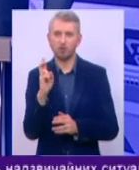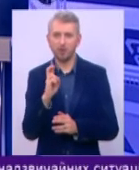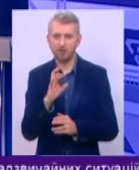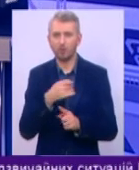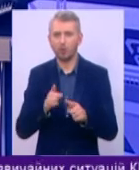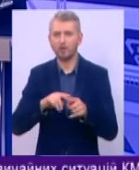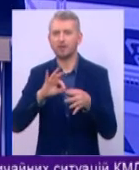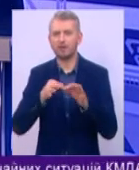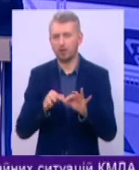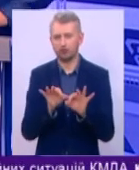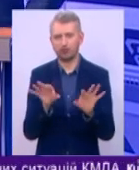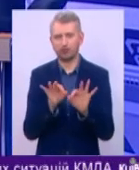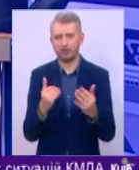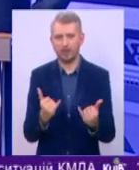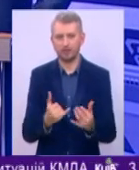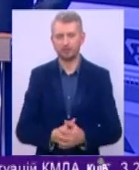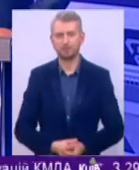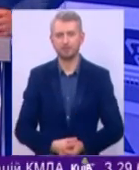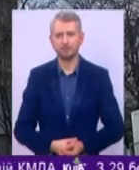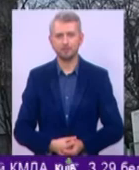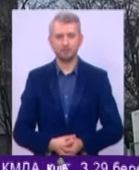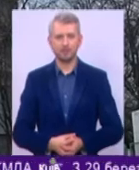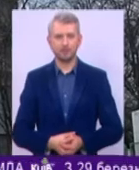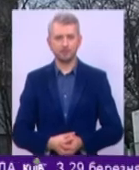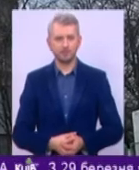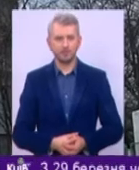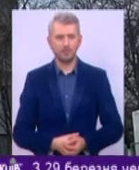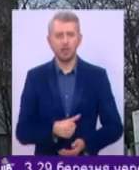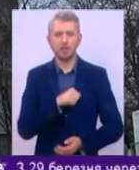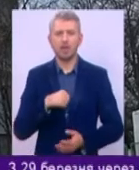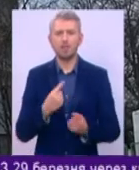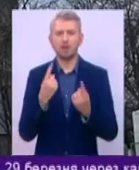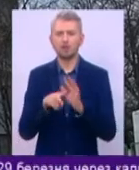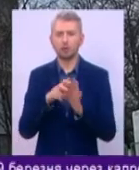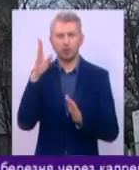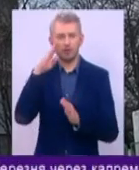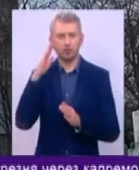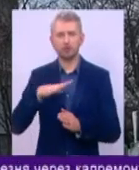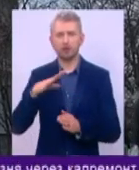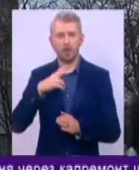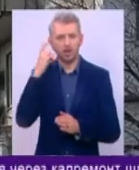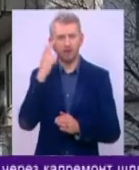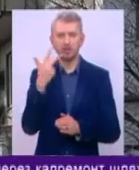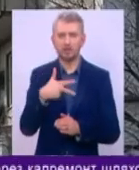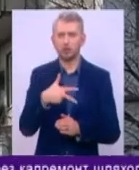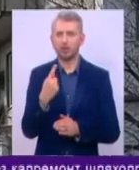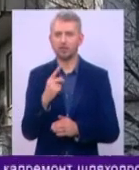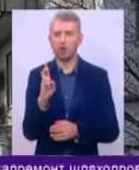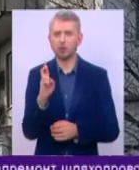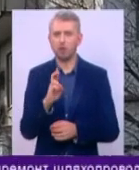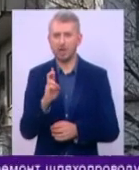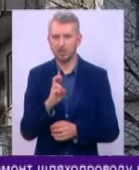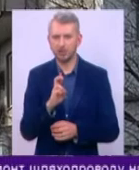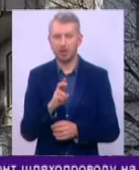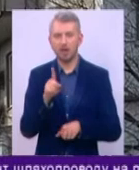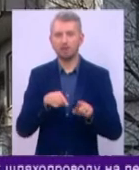березня. Про це детальніше у нашому огляді. Увага на екран. Наймасштабніше відключення води чекає на столицю 30-31 березня.